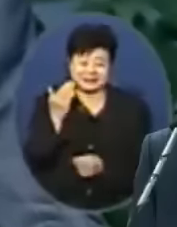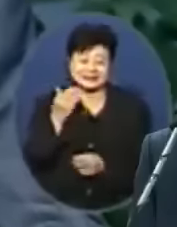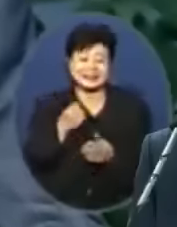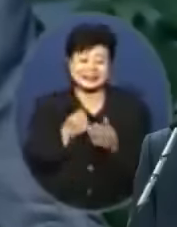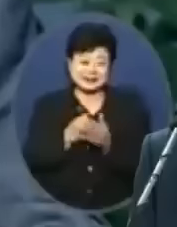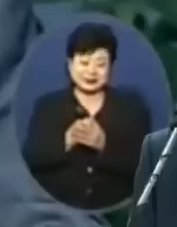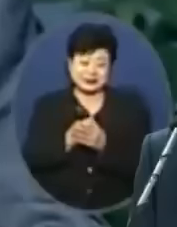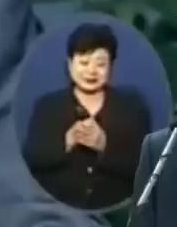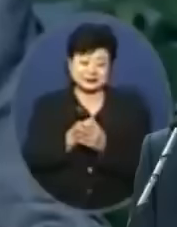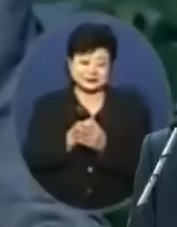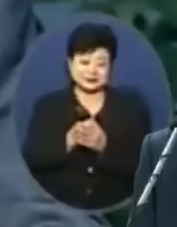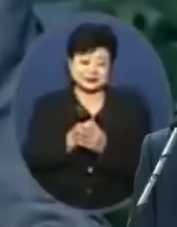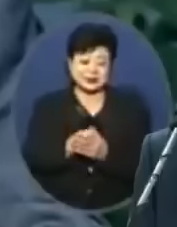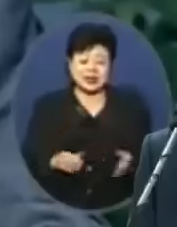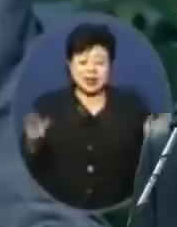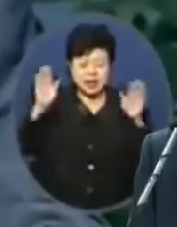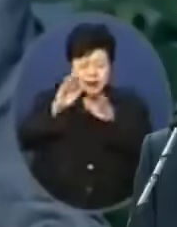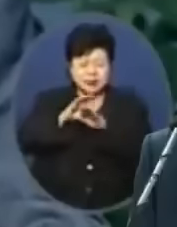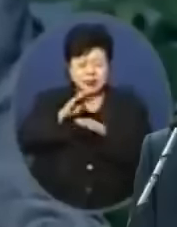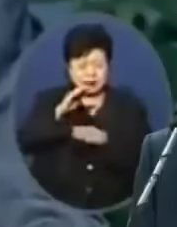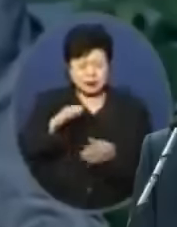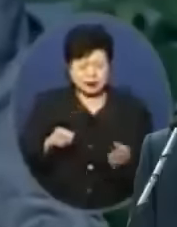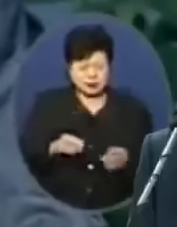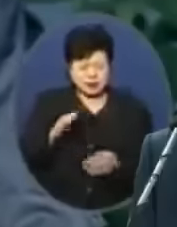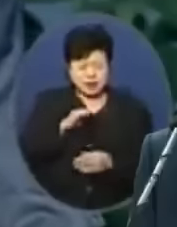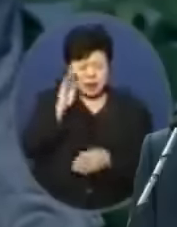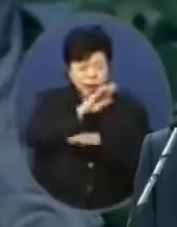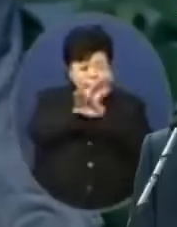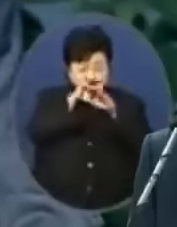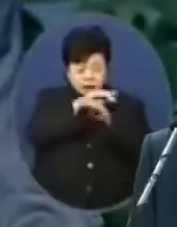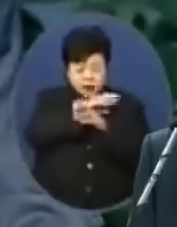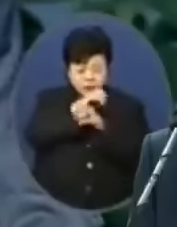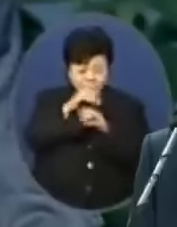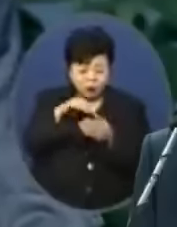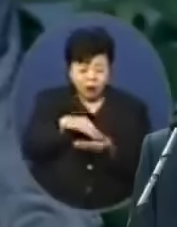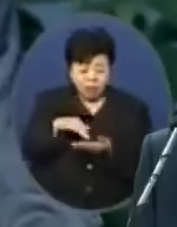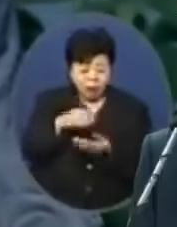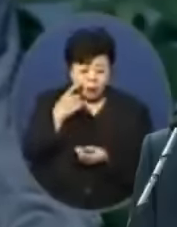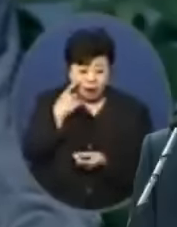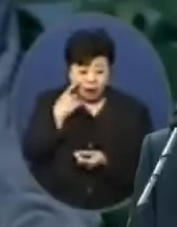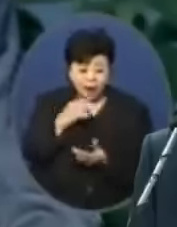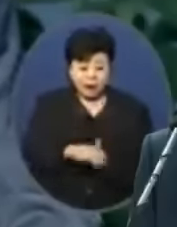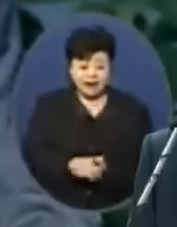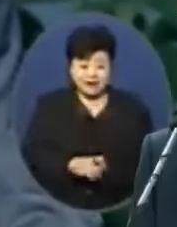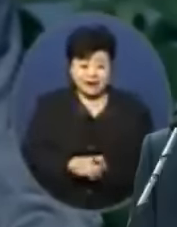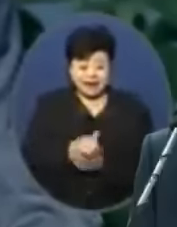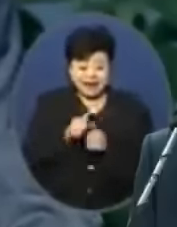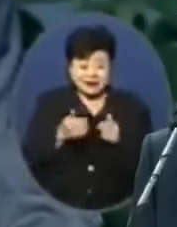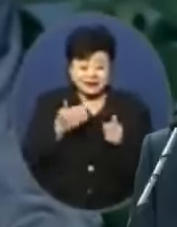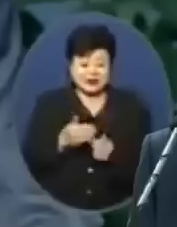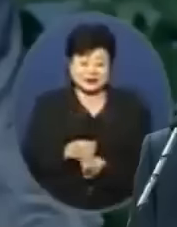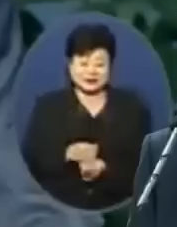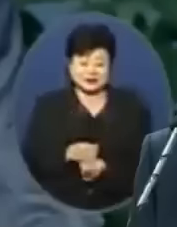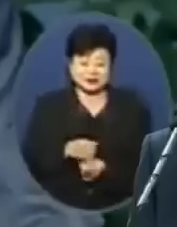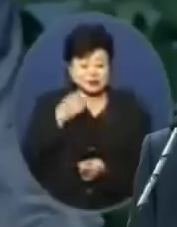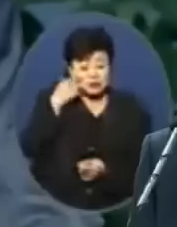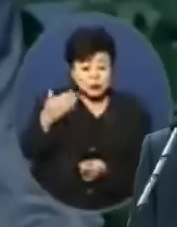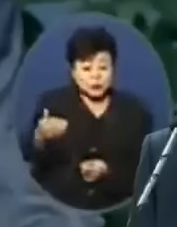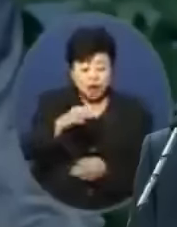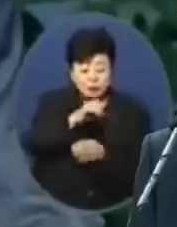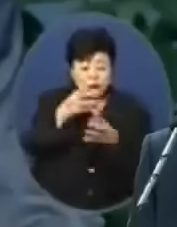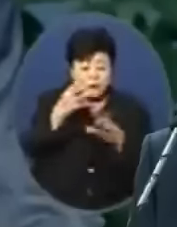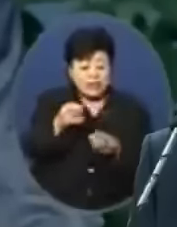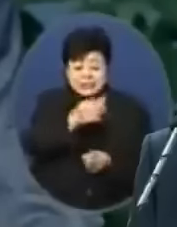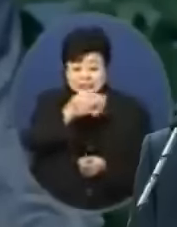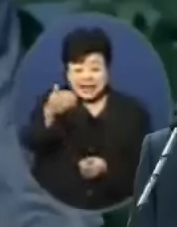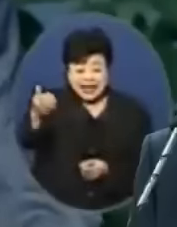그래서 밤이 어두울 때 나와서 하늘을 쳐다보고 별들을 헤아리라고 하는 것입니다. 그리고 하나님께서 물으셨습니다. 별이